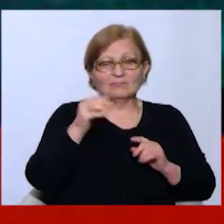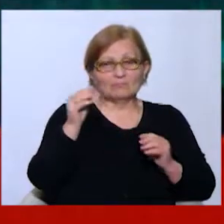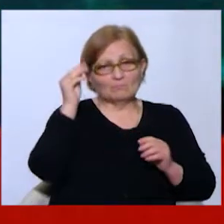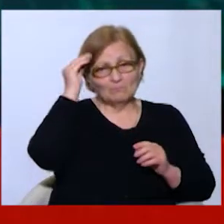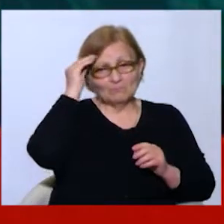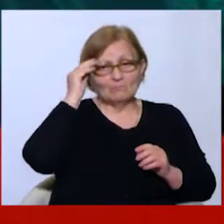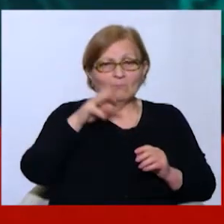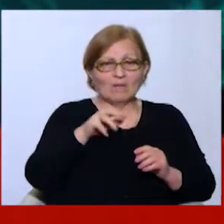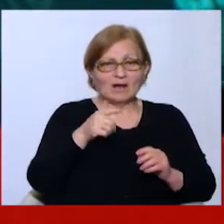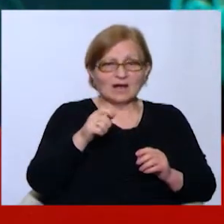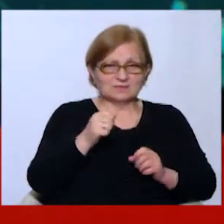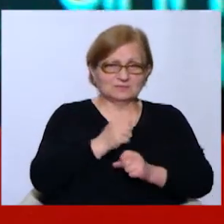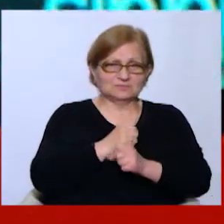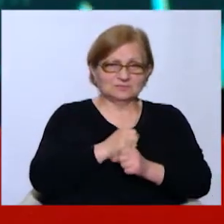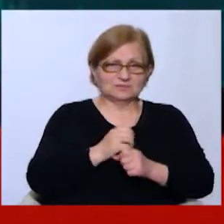მოემზადეთ, დავიწყოთ.